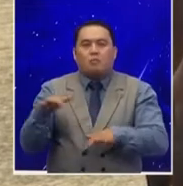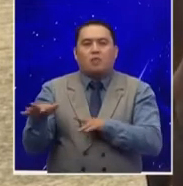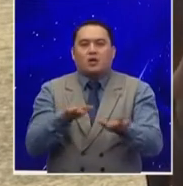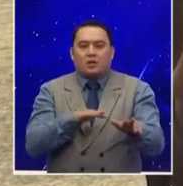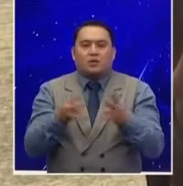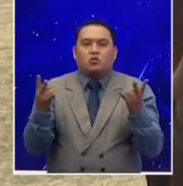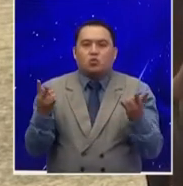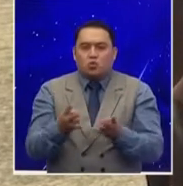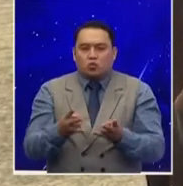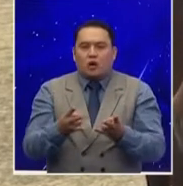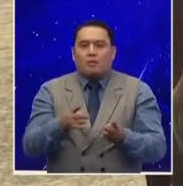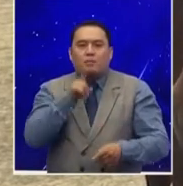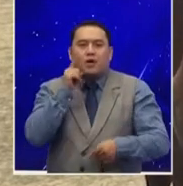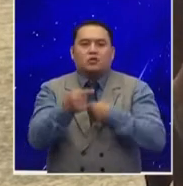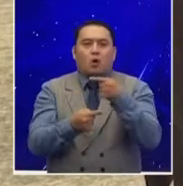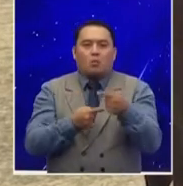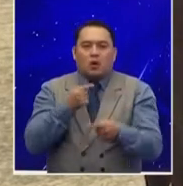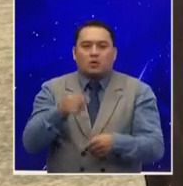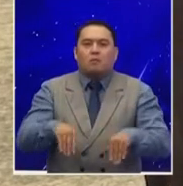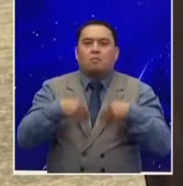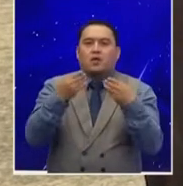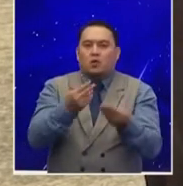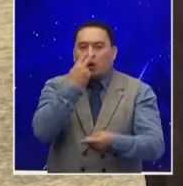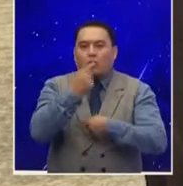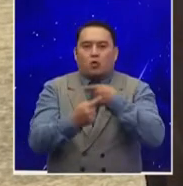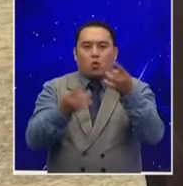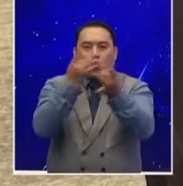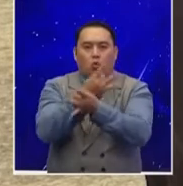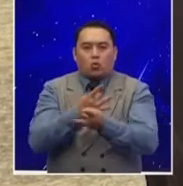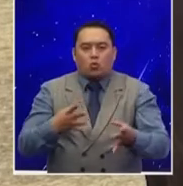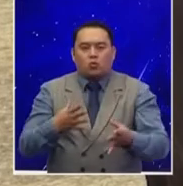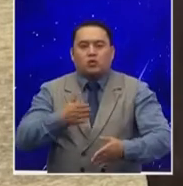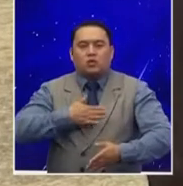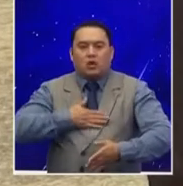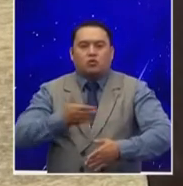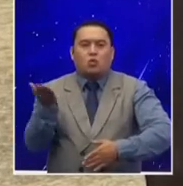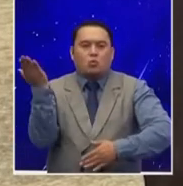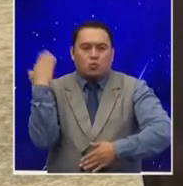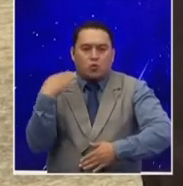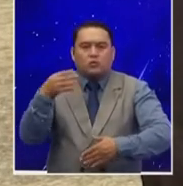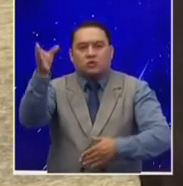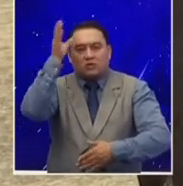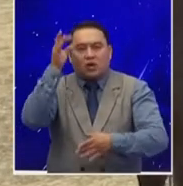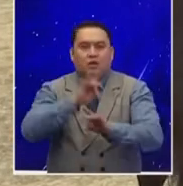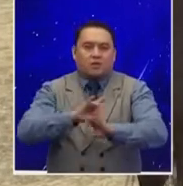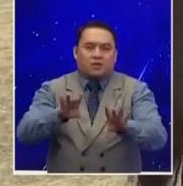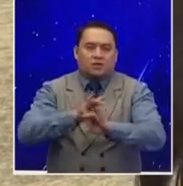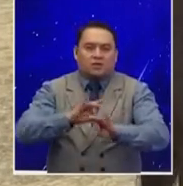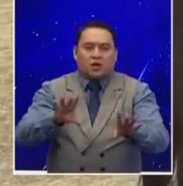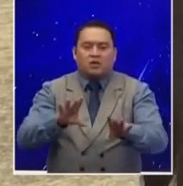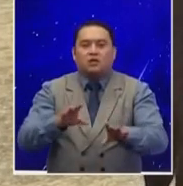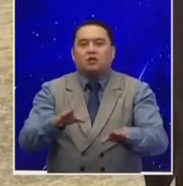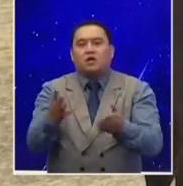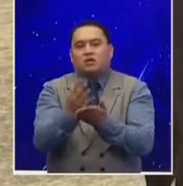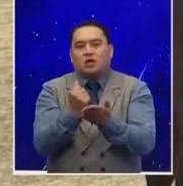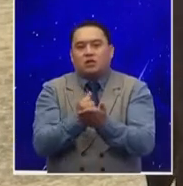мероприятия необходимы, чтобы подрастающее поколение передавало традиции и культуру наших предков и в будущем делилось знаниями с нашими потомками. Так мы